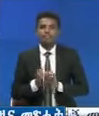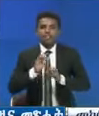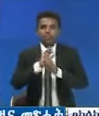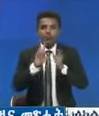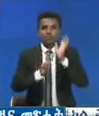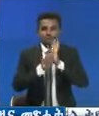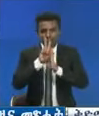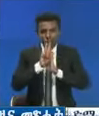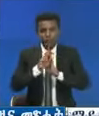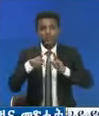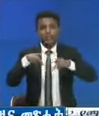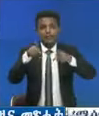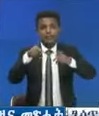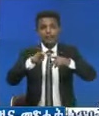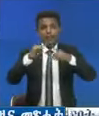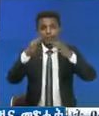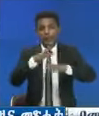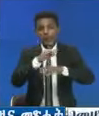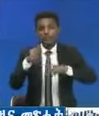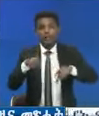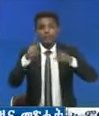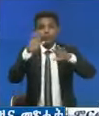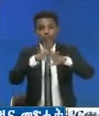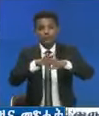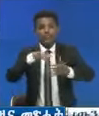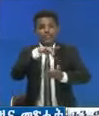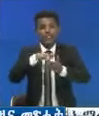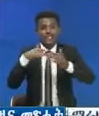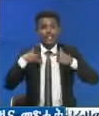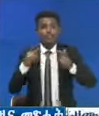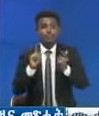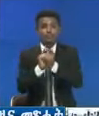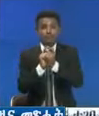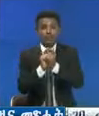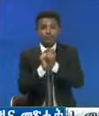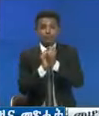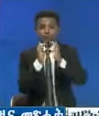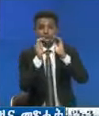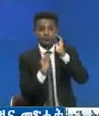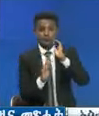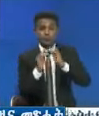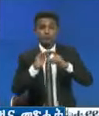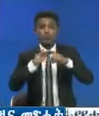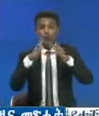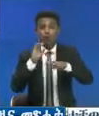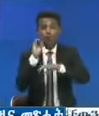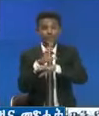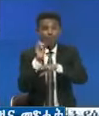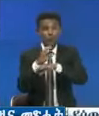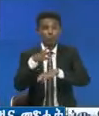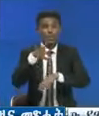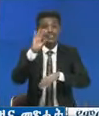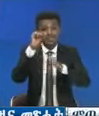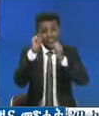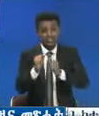የኮሮና ወረርሽኝ በግብርና ባለሙያዎችና በአርሶ አደሩ መካከል ያለውን ግንኙነት ቢያላላውም ሙያዊ ምክሮቻቸውን ግን ማግኘት